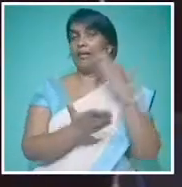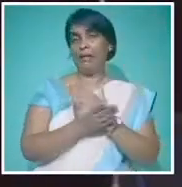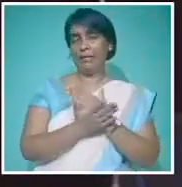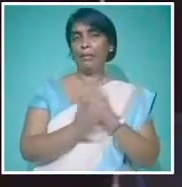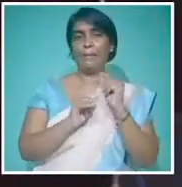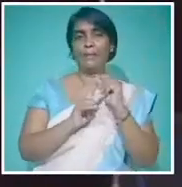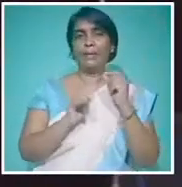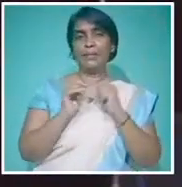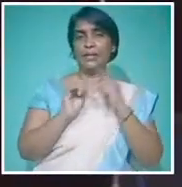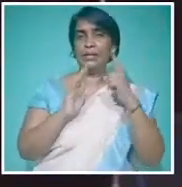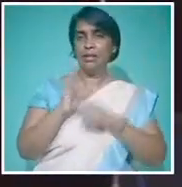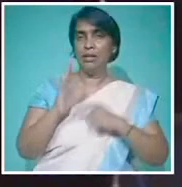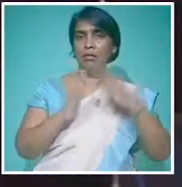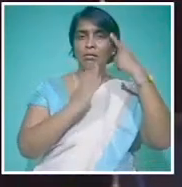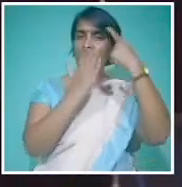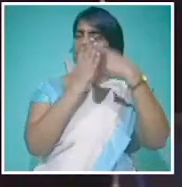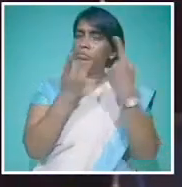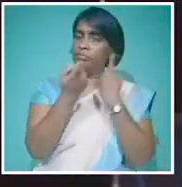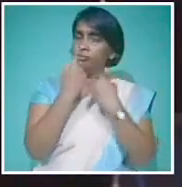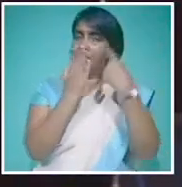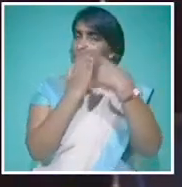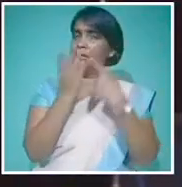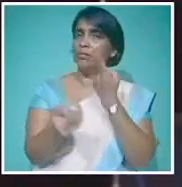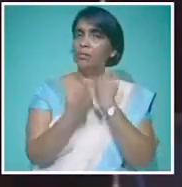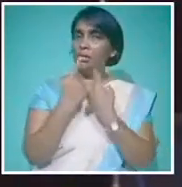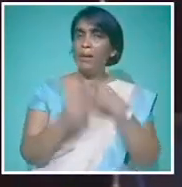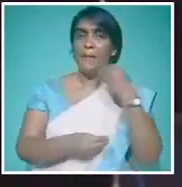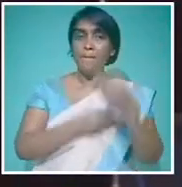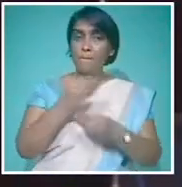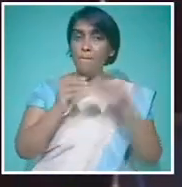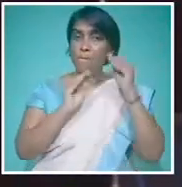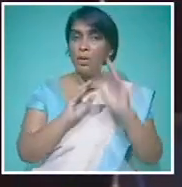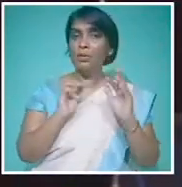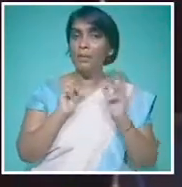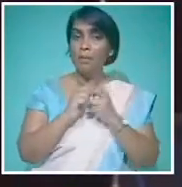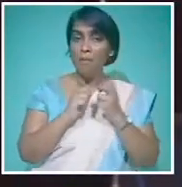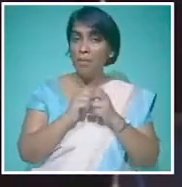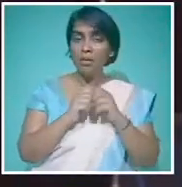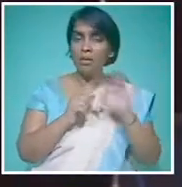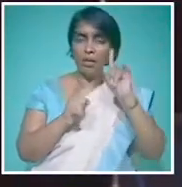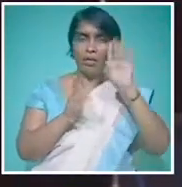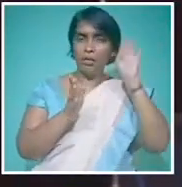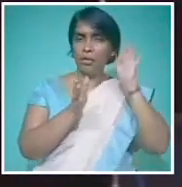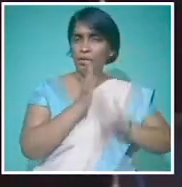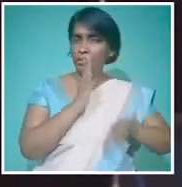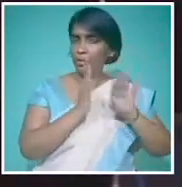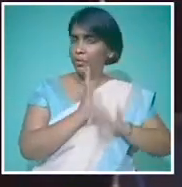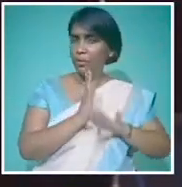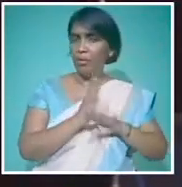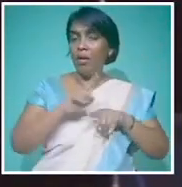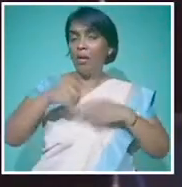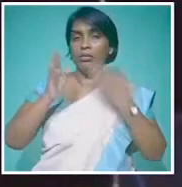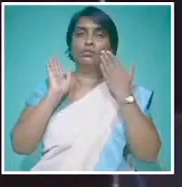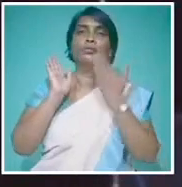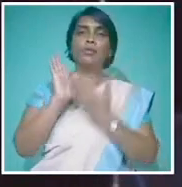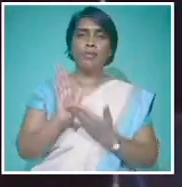තිබ්බේ ඒ ලයිස්තුව නැවත සමාලෝචනය කළා කර්මාන්තවලට හානියක් වෙන ඒවා විතරක් ඉවත් කරලා අනිත් ටික අපි පෙන්වලා